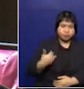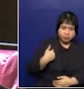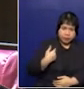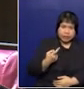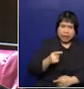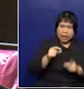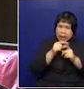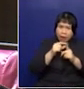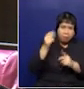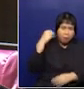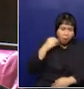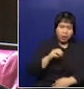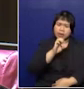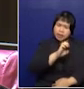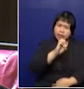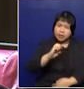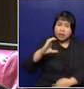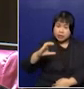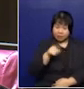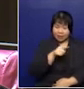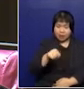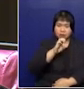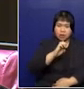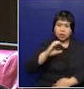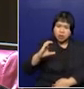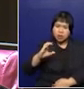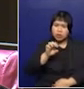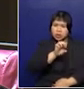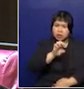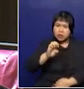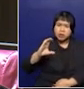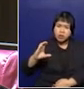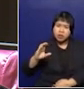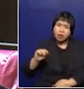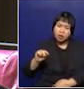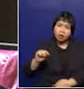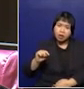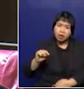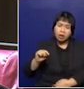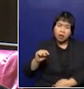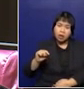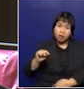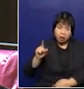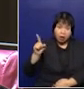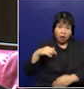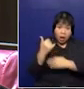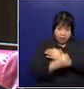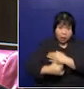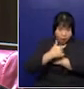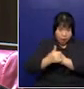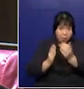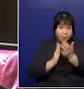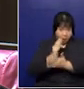ำฮิตคนก็ได้ยิน EEC EEC EEC เขาก็ถามว่า EEC เนี่ยยอมให้ต่างชาติผ่านประเท